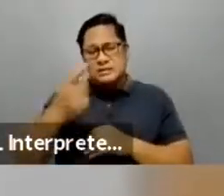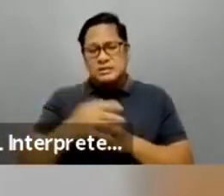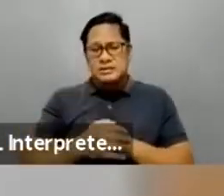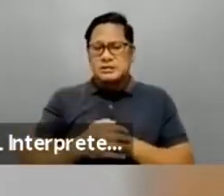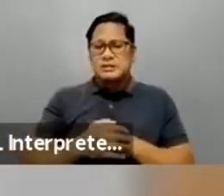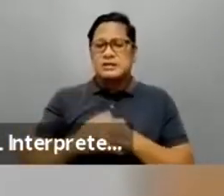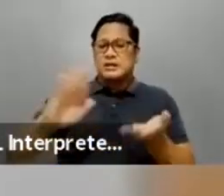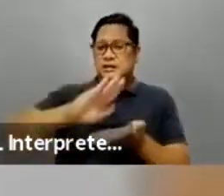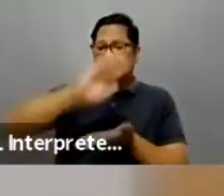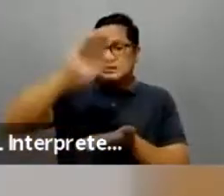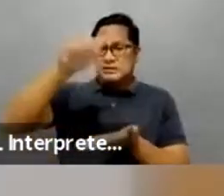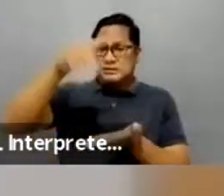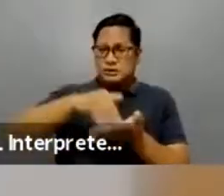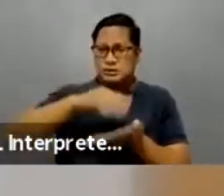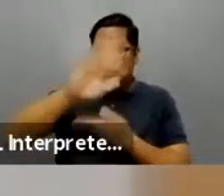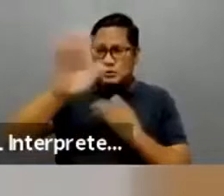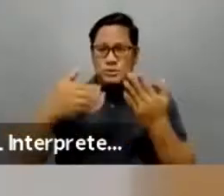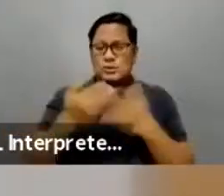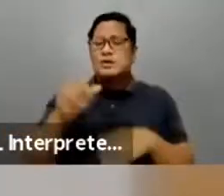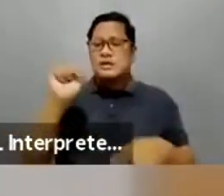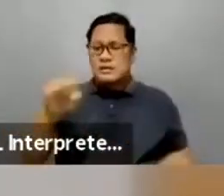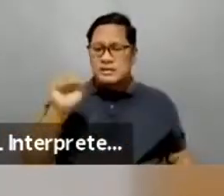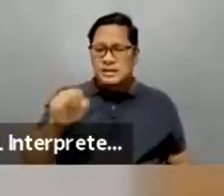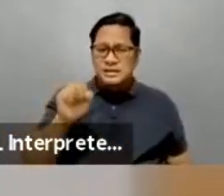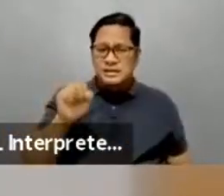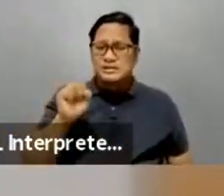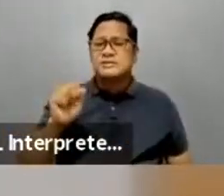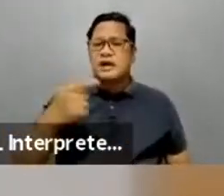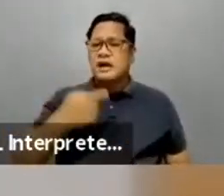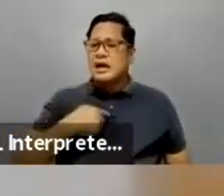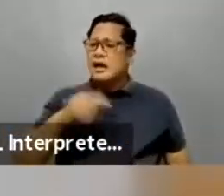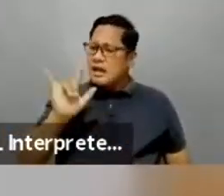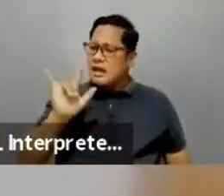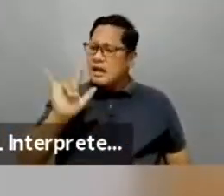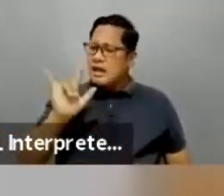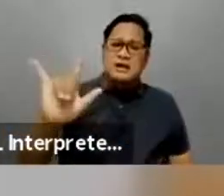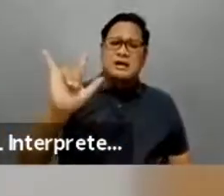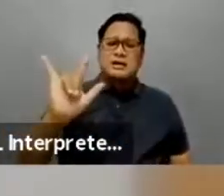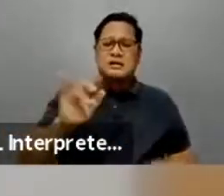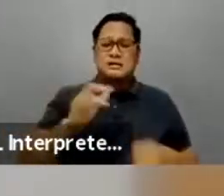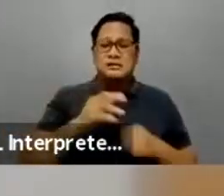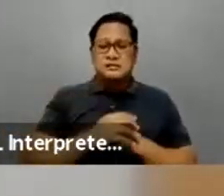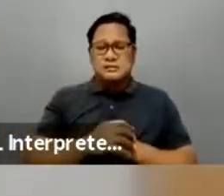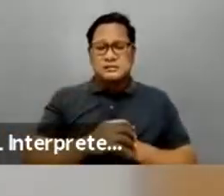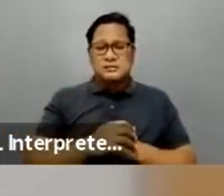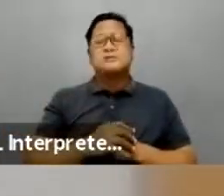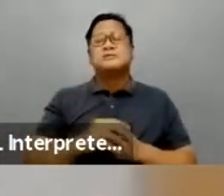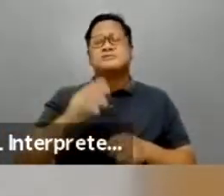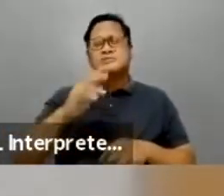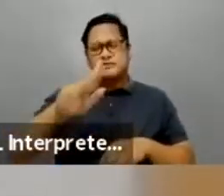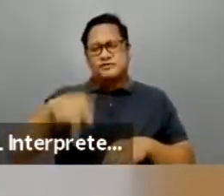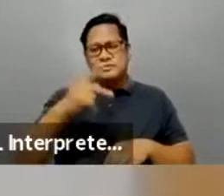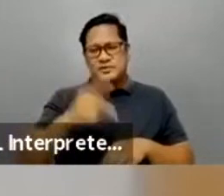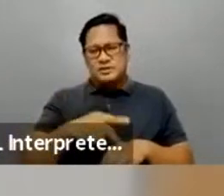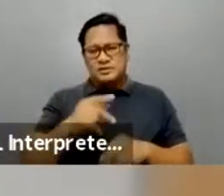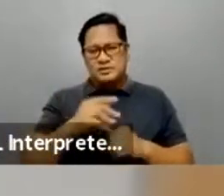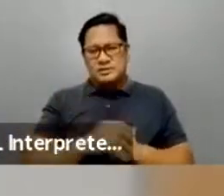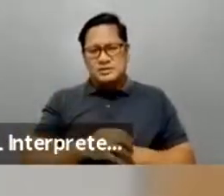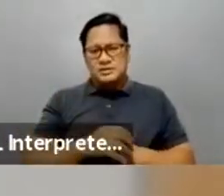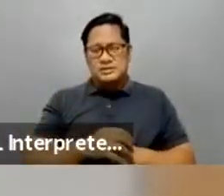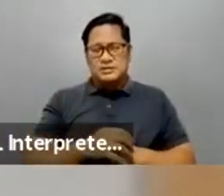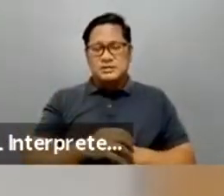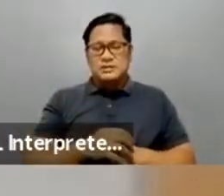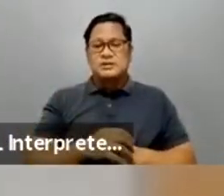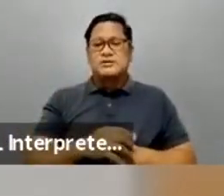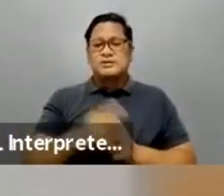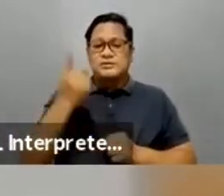ng lahat, oo, iniibig ko pa rin ang Pilipinas. Duyan ang